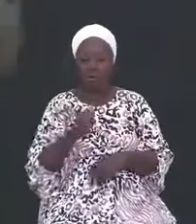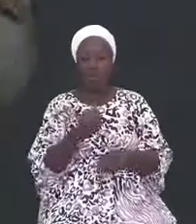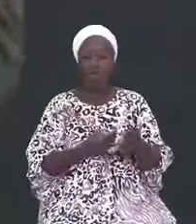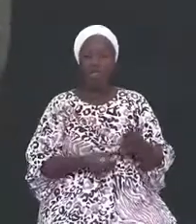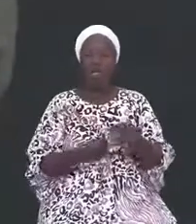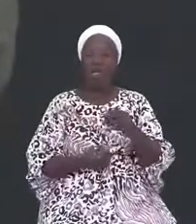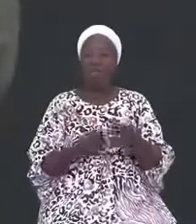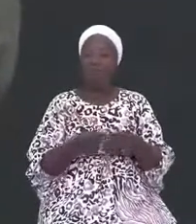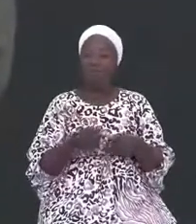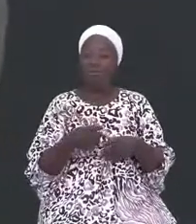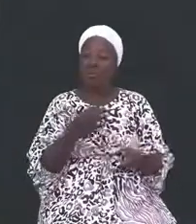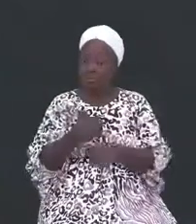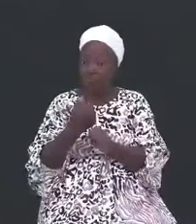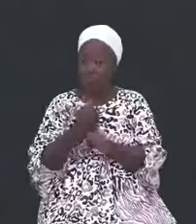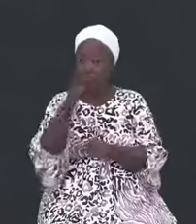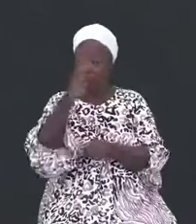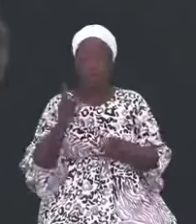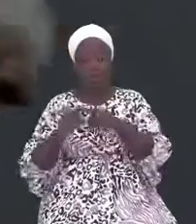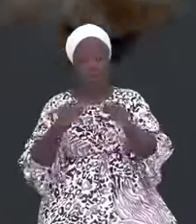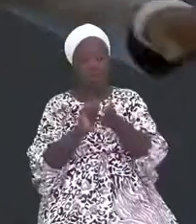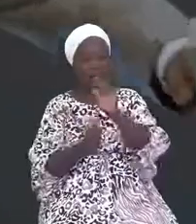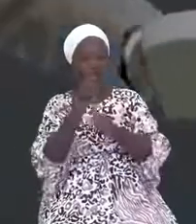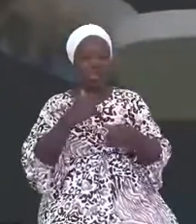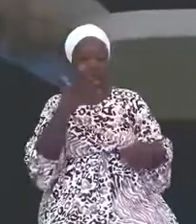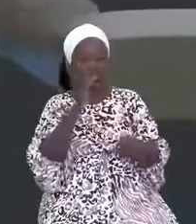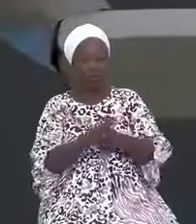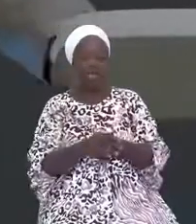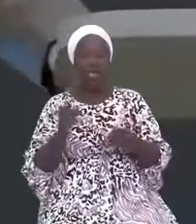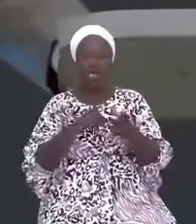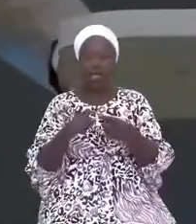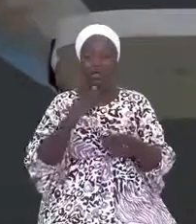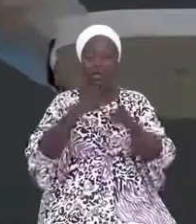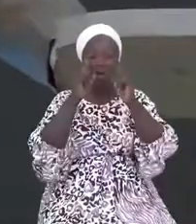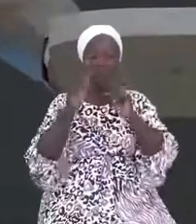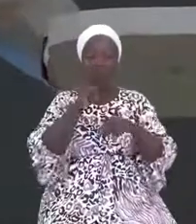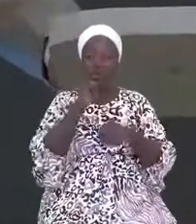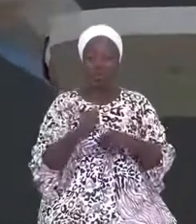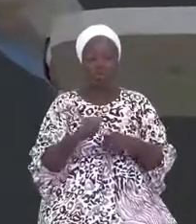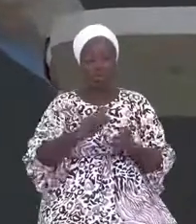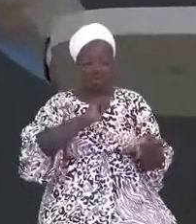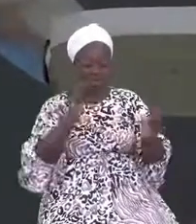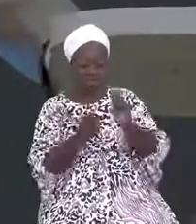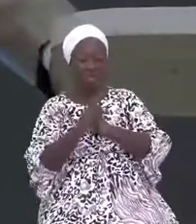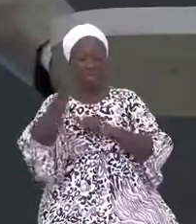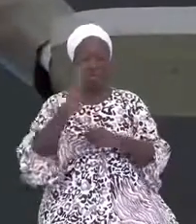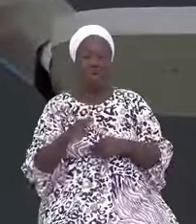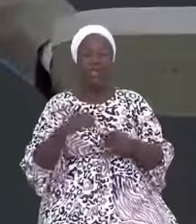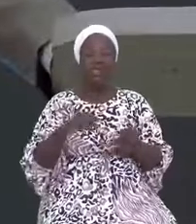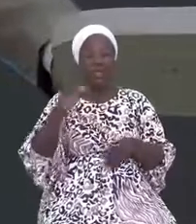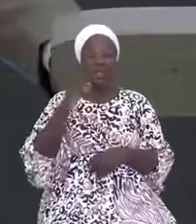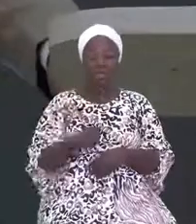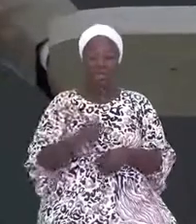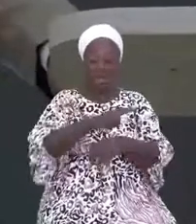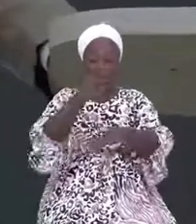pleurer tes pleurs ne peut pas améliorer la nature de Dieu sa nature est qui ne peut mentir